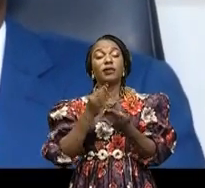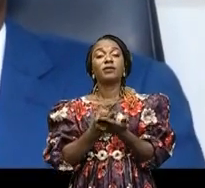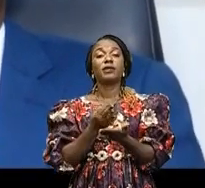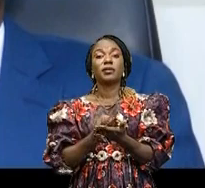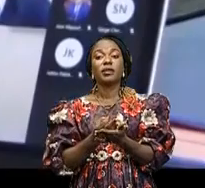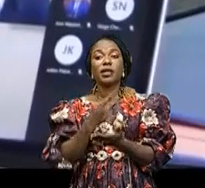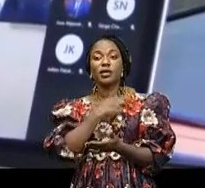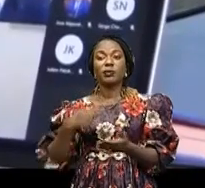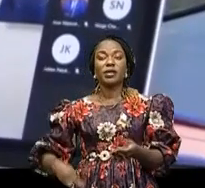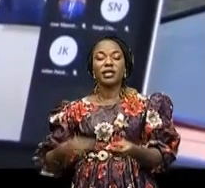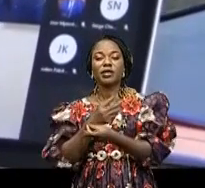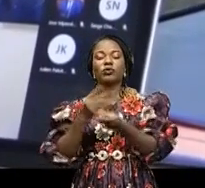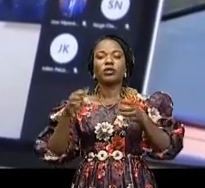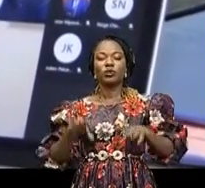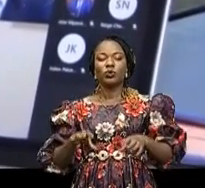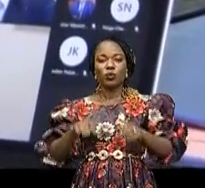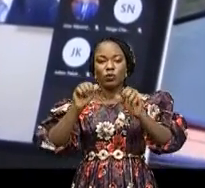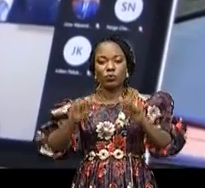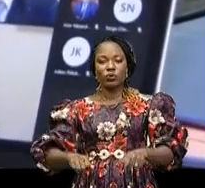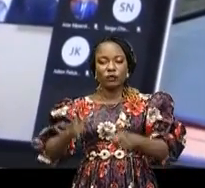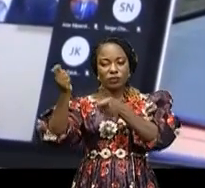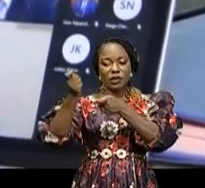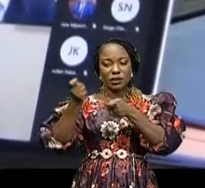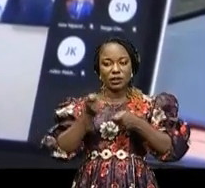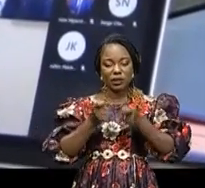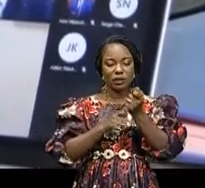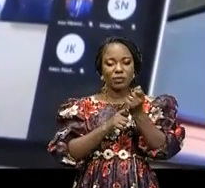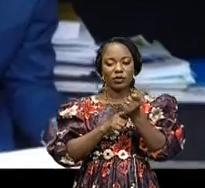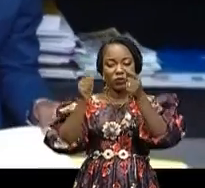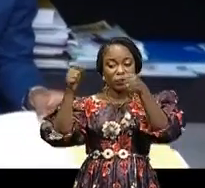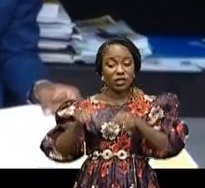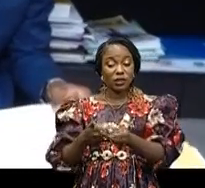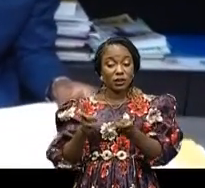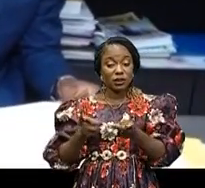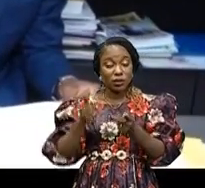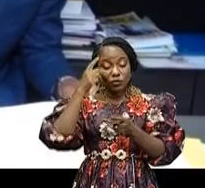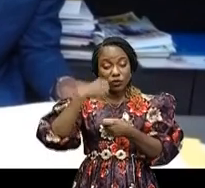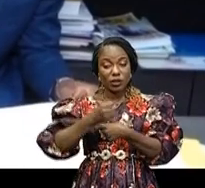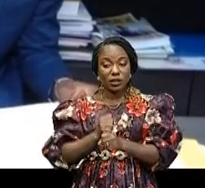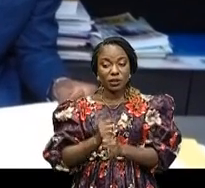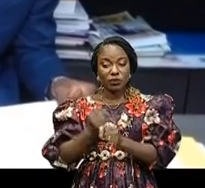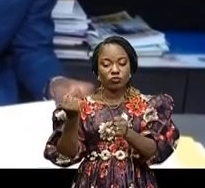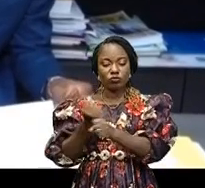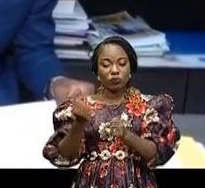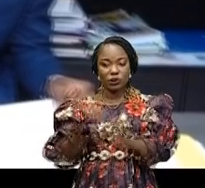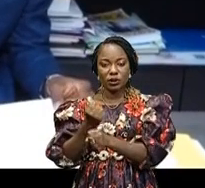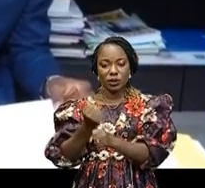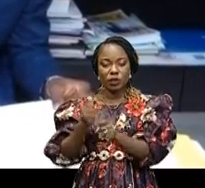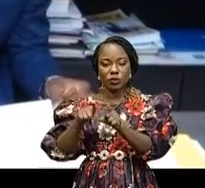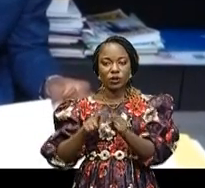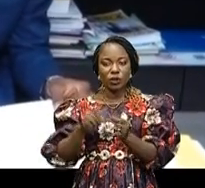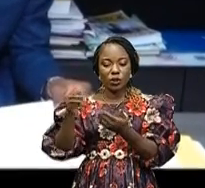la République démocratique du Congo pourra attirer des investissements qui devront se traduire par la création des emplois et une